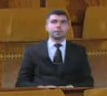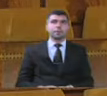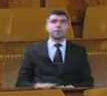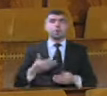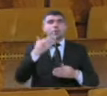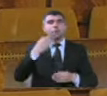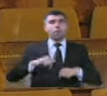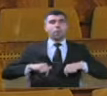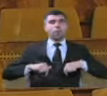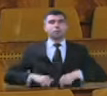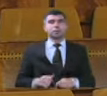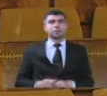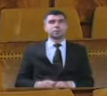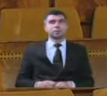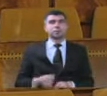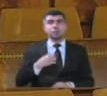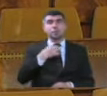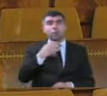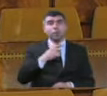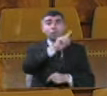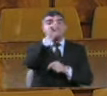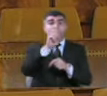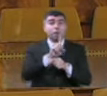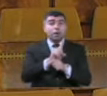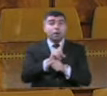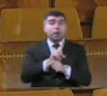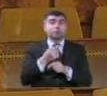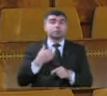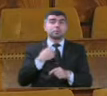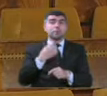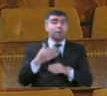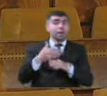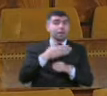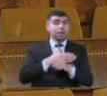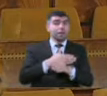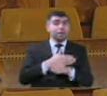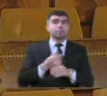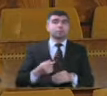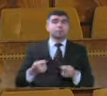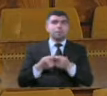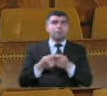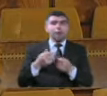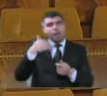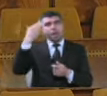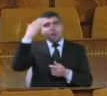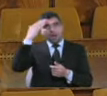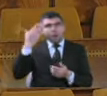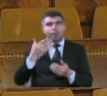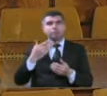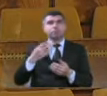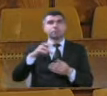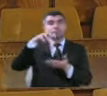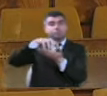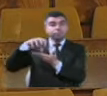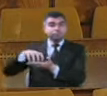السيد الوزير، السيد الوزير، انا سؤالي كان طبعا احنا كنعرفوا الان كاين واحد العدد ومجموعه كبيره ديال الاعداديات